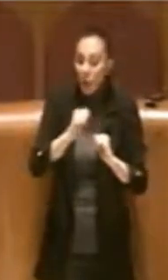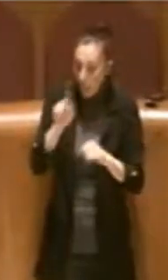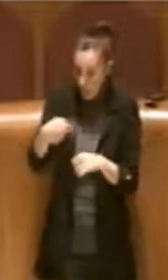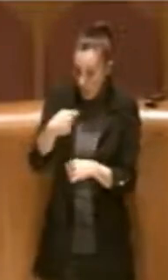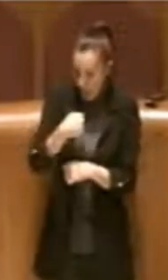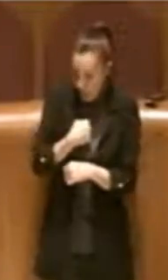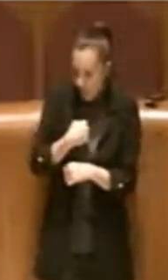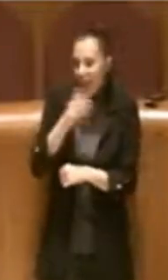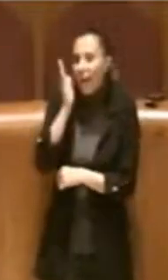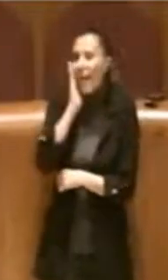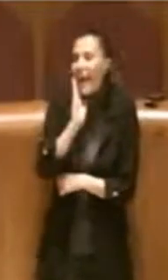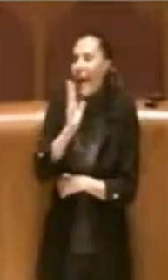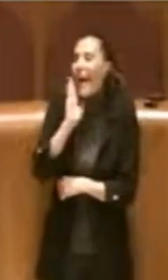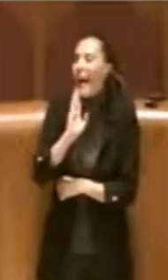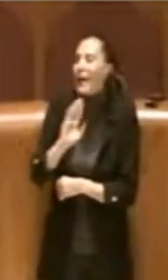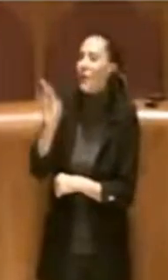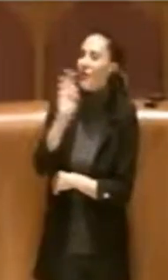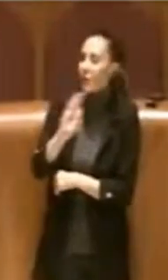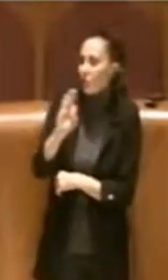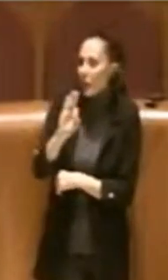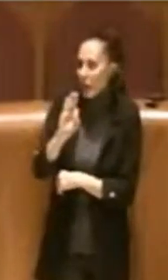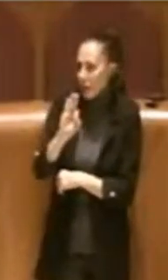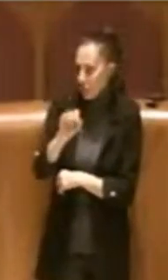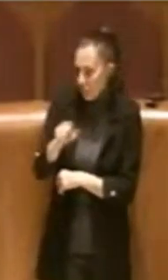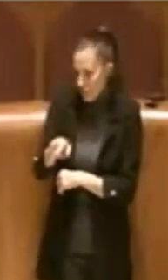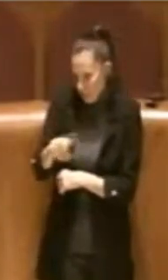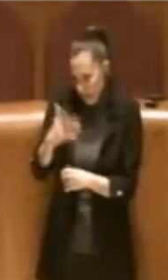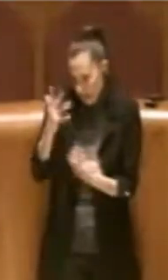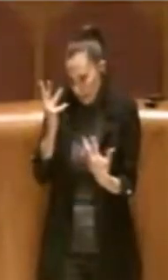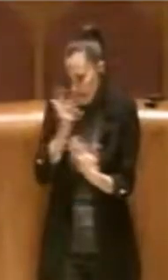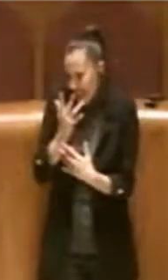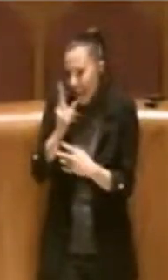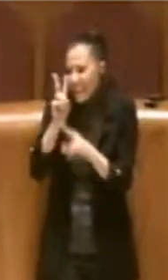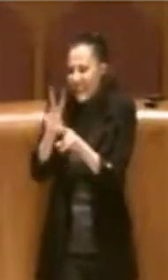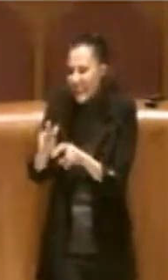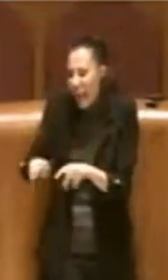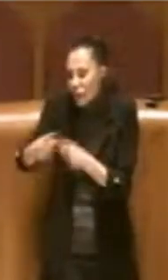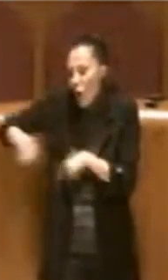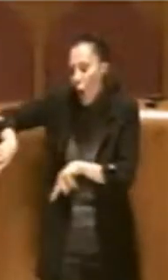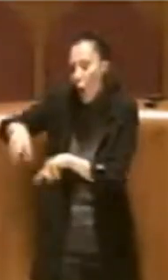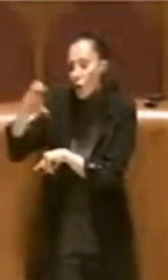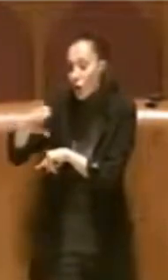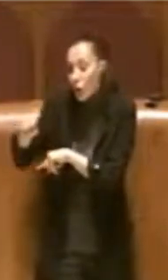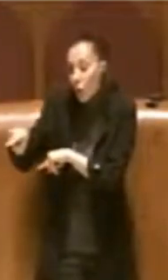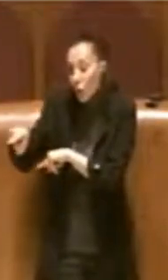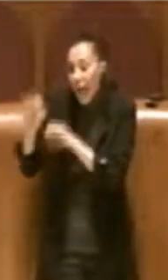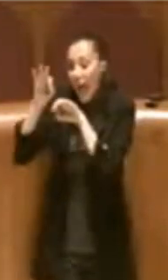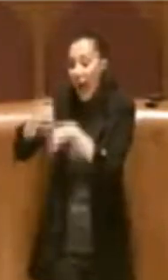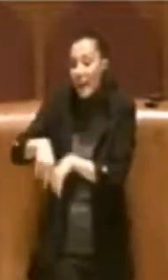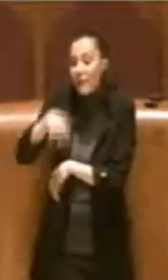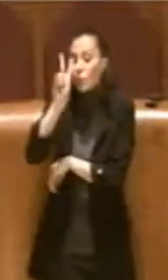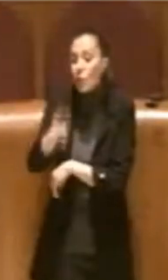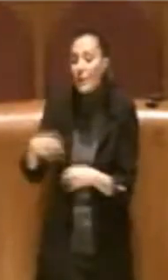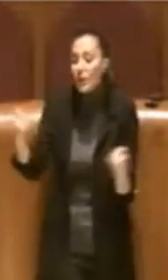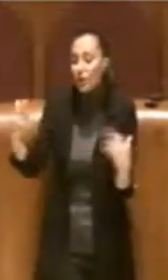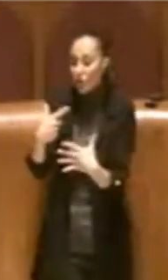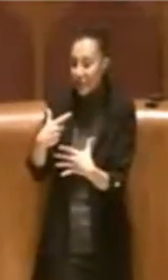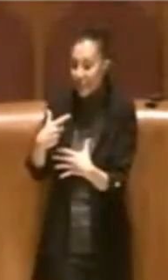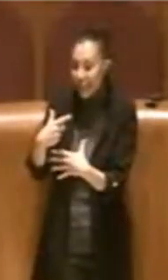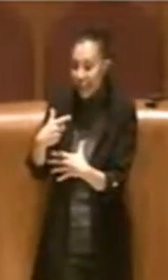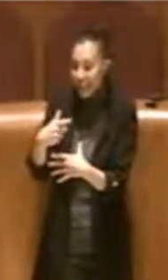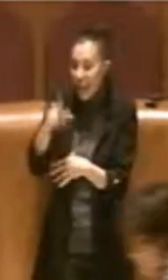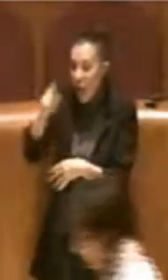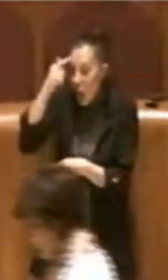Caro Figliomeni, nemmeno questo, perché l'indagine della Corte dei Conti si ferma al 2017. E lo sa a